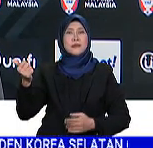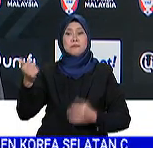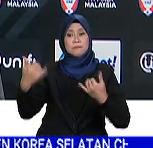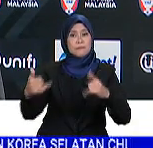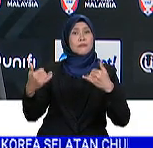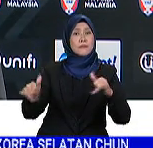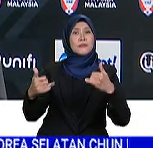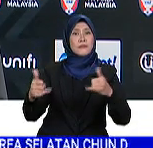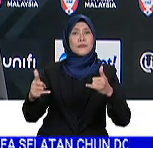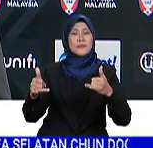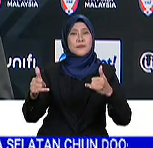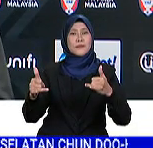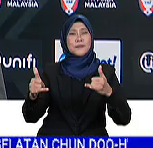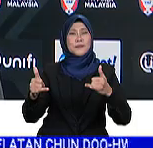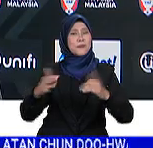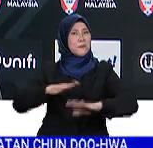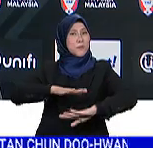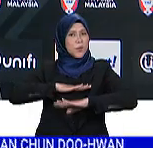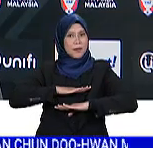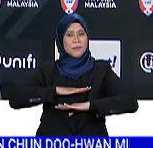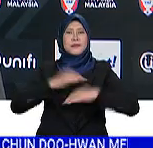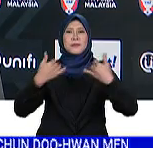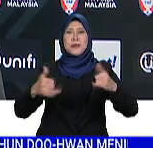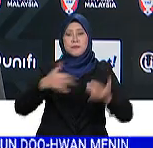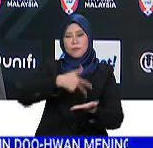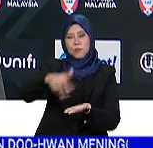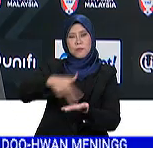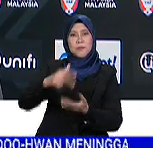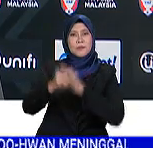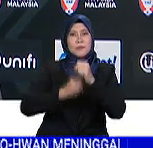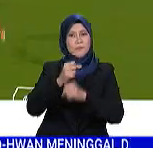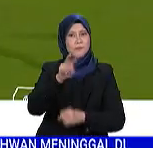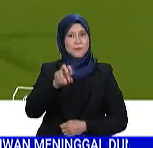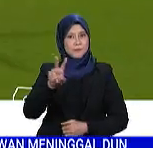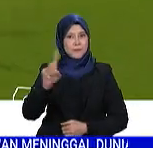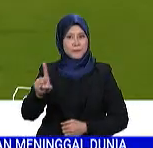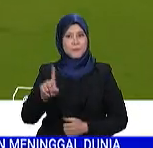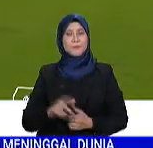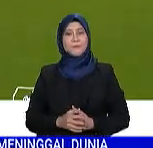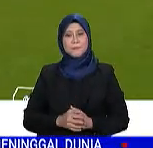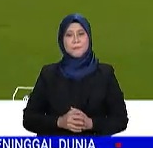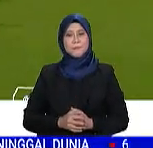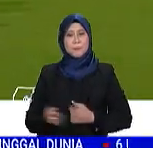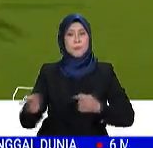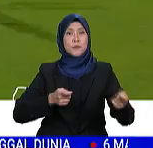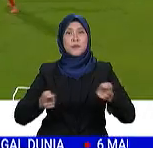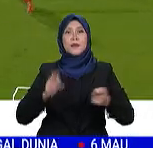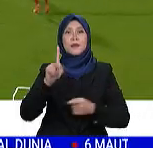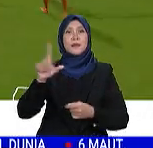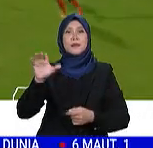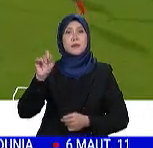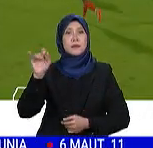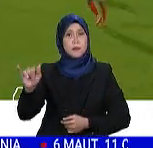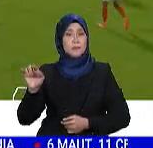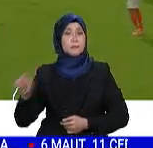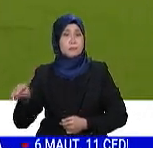mereka berpuas hati bermain bola sepanjang tahun 2021. Pengendali KL City, Boyan Hodak